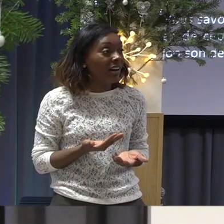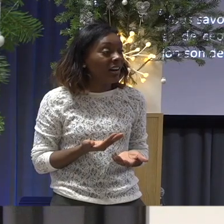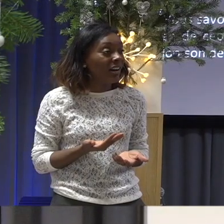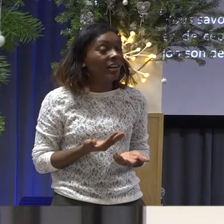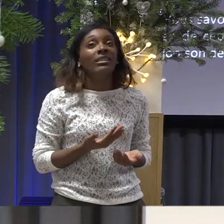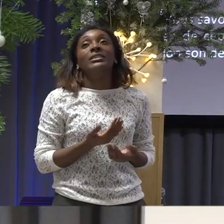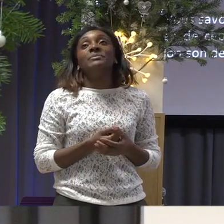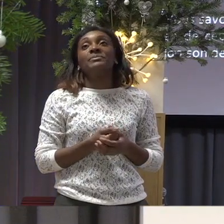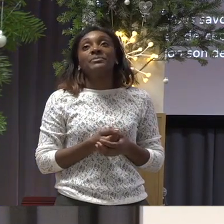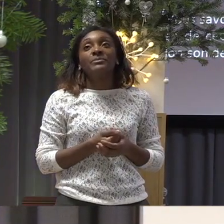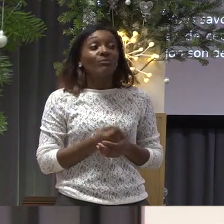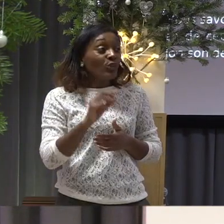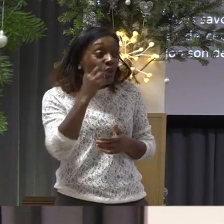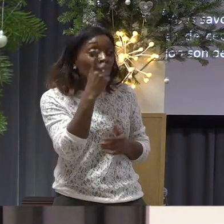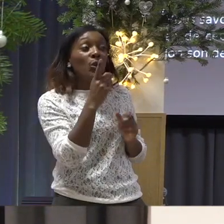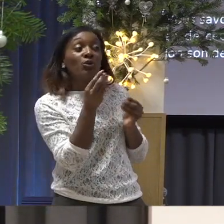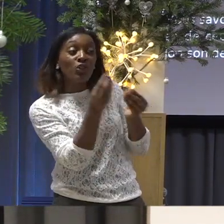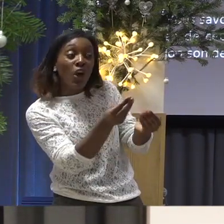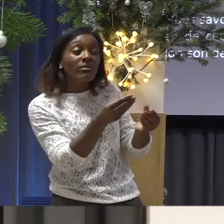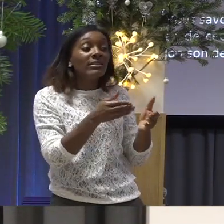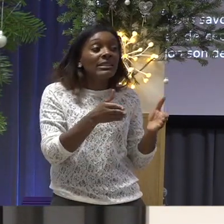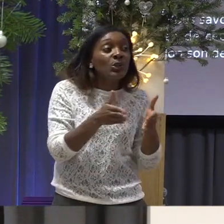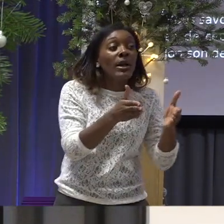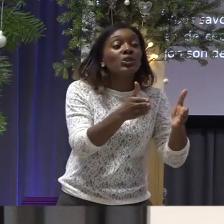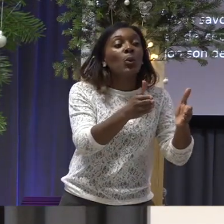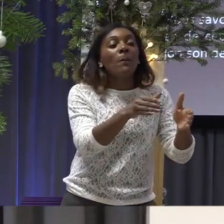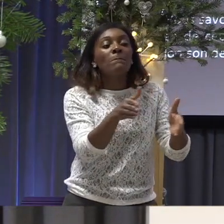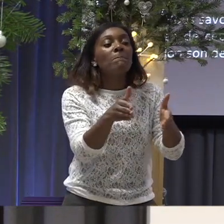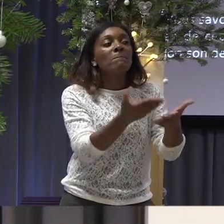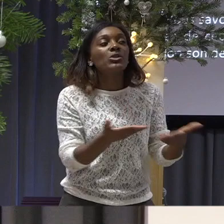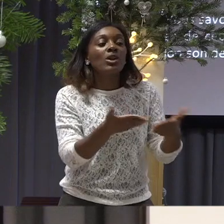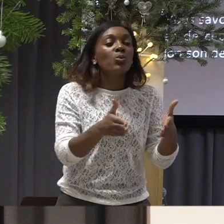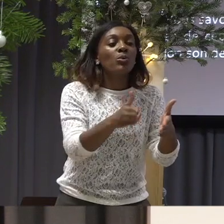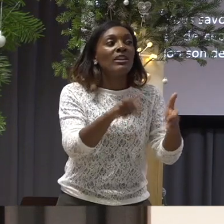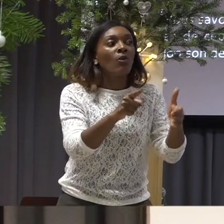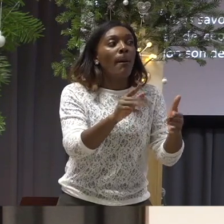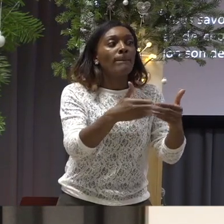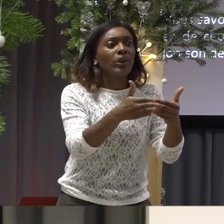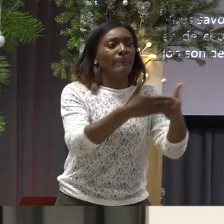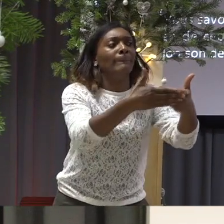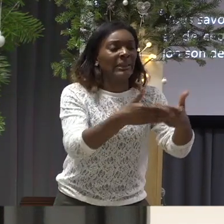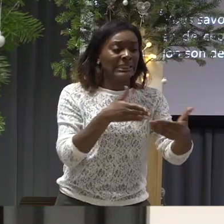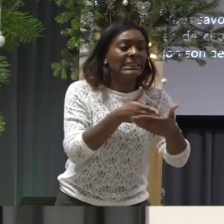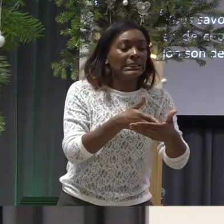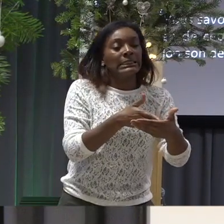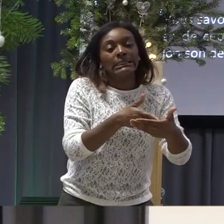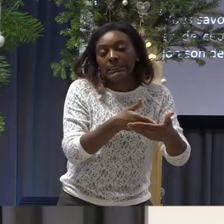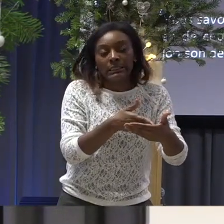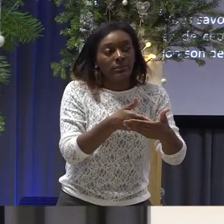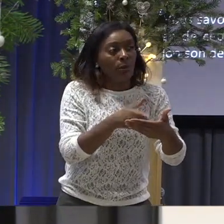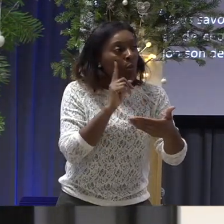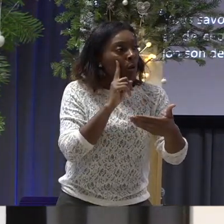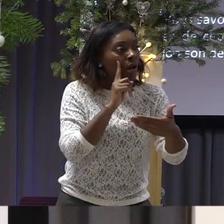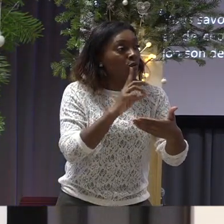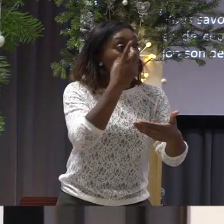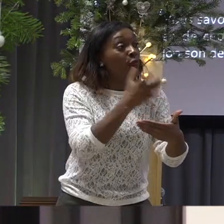choses. Il fait concourir. Parfois, les portes se ferment. Parfois, elles s'ouvrent. Les portes qui se ferment, c'est parce que Dieu veut t'ouvrir